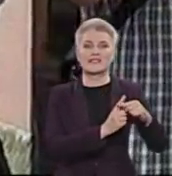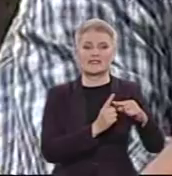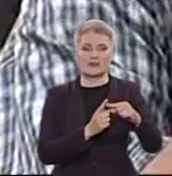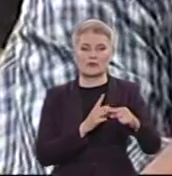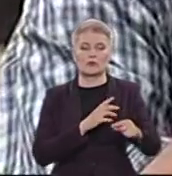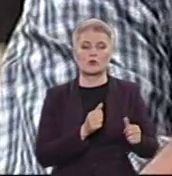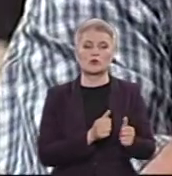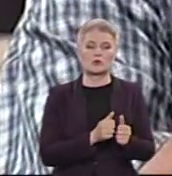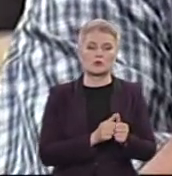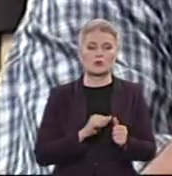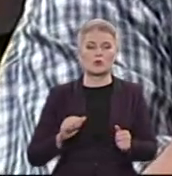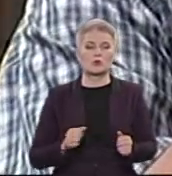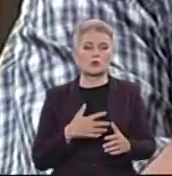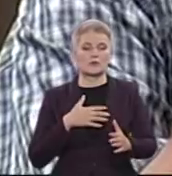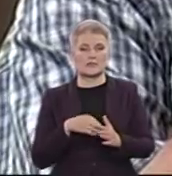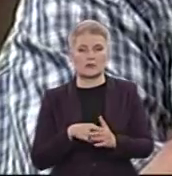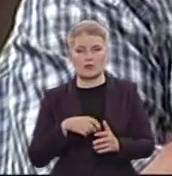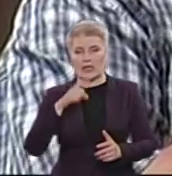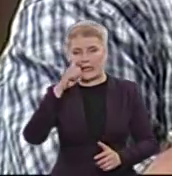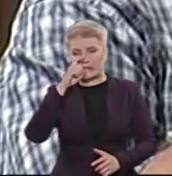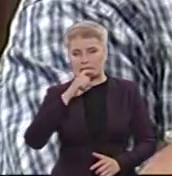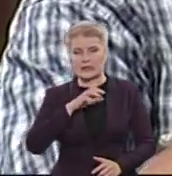друзі сім'ї, зле стало у бабусі Кирила.